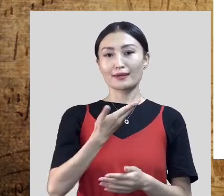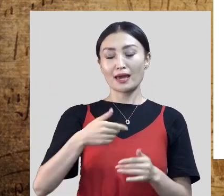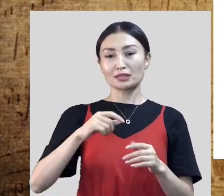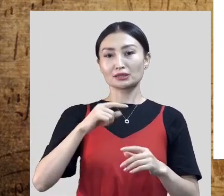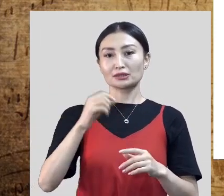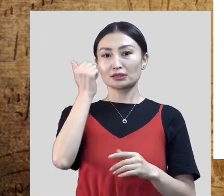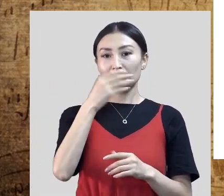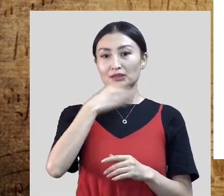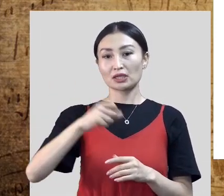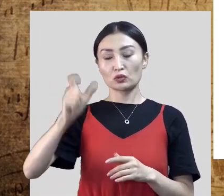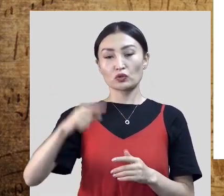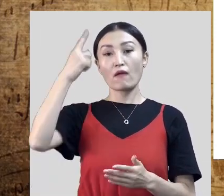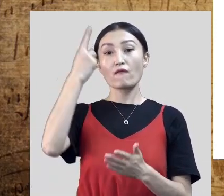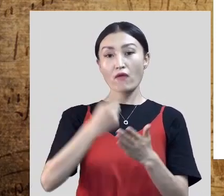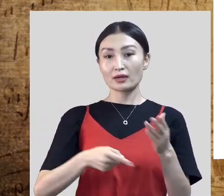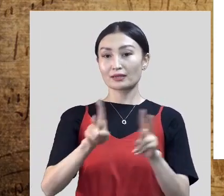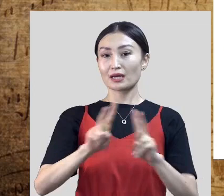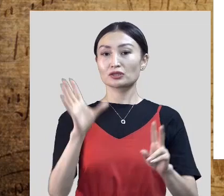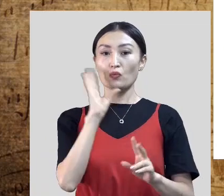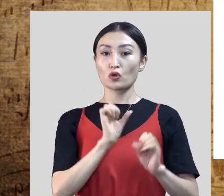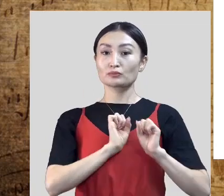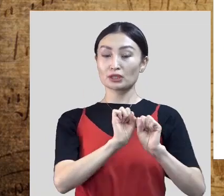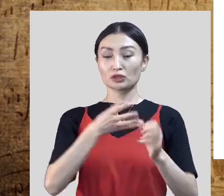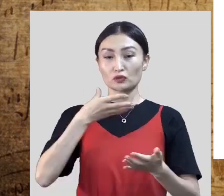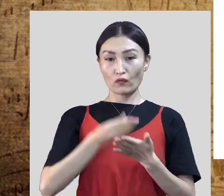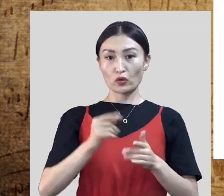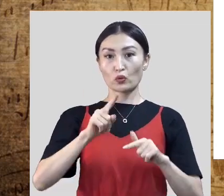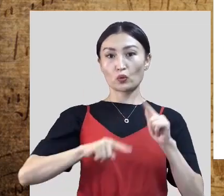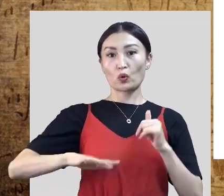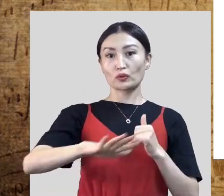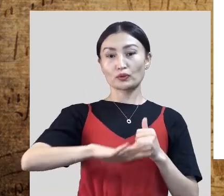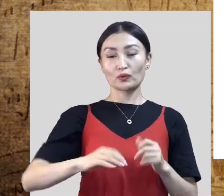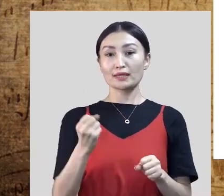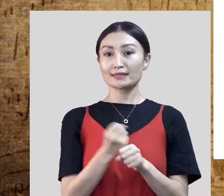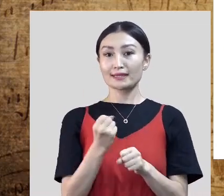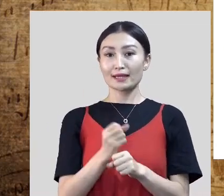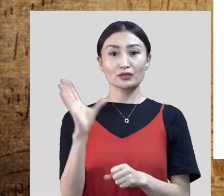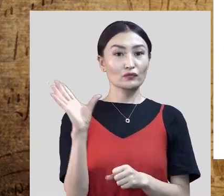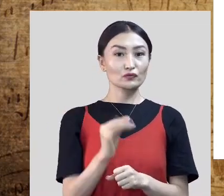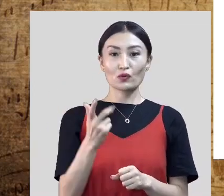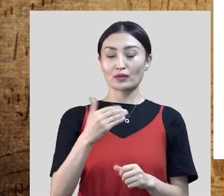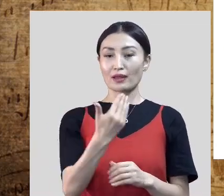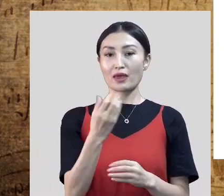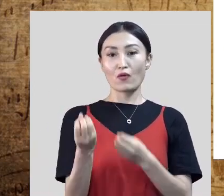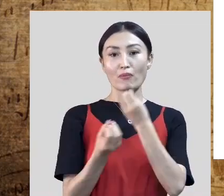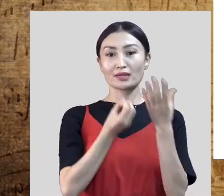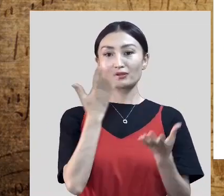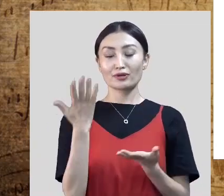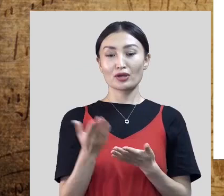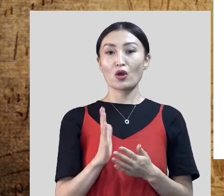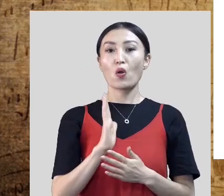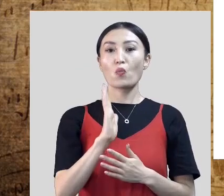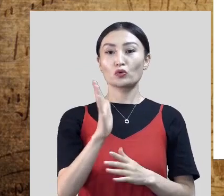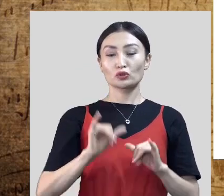предки верили, что мы также сумеем защитить свою родину, сделать все для ее процветания.